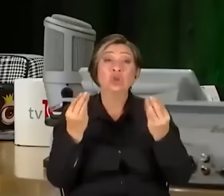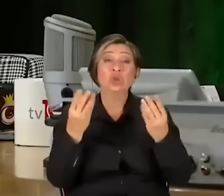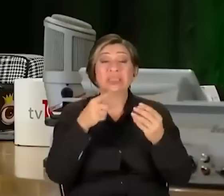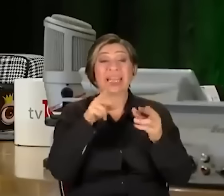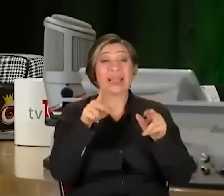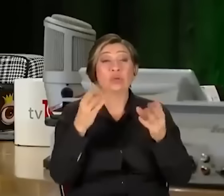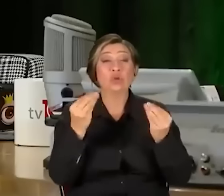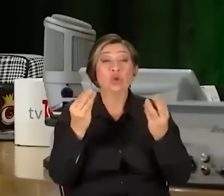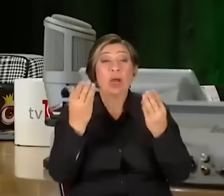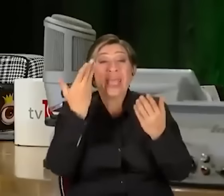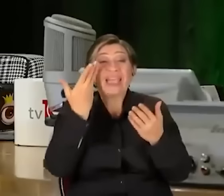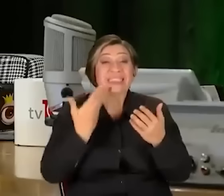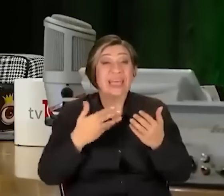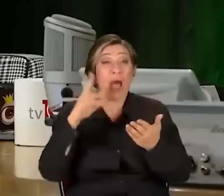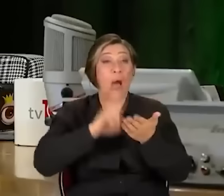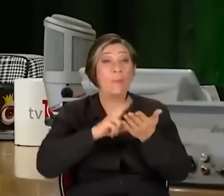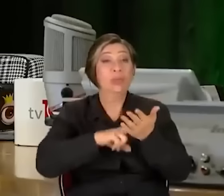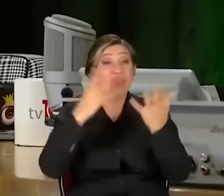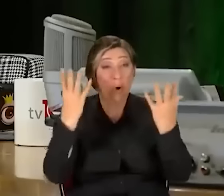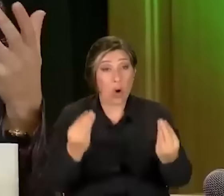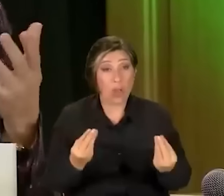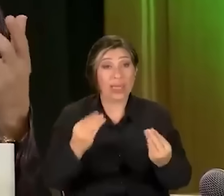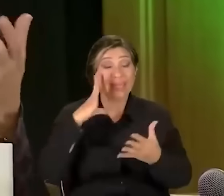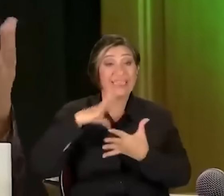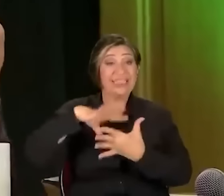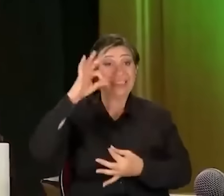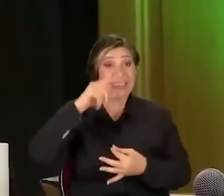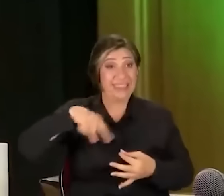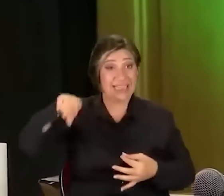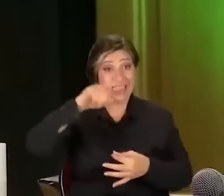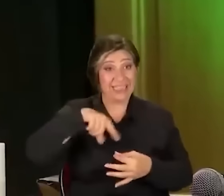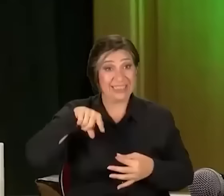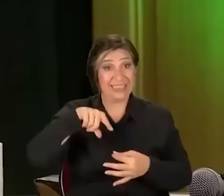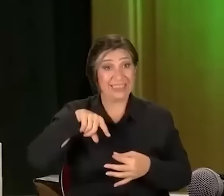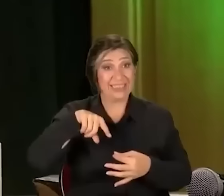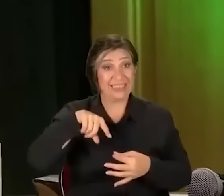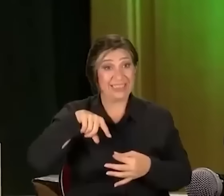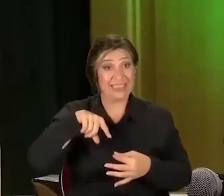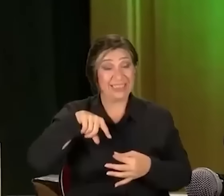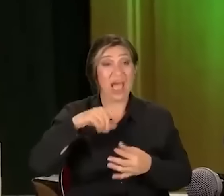senin kadar çok izlenen ve abonesi olan insanların